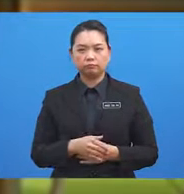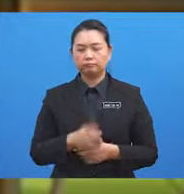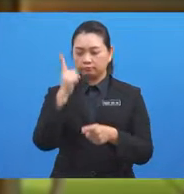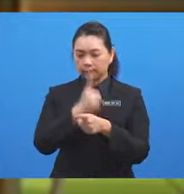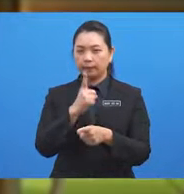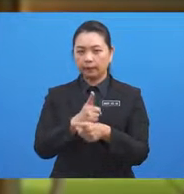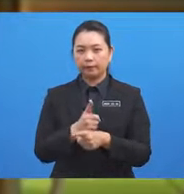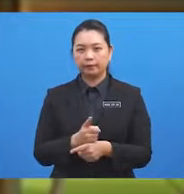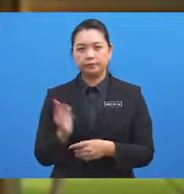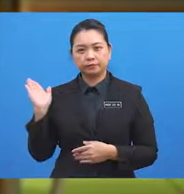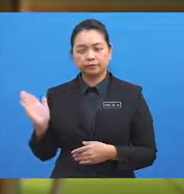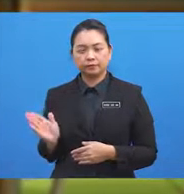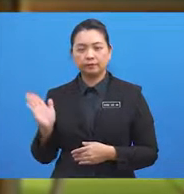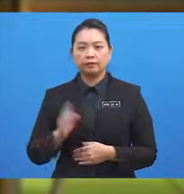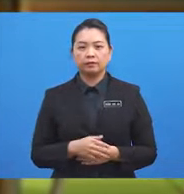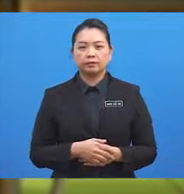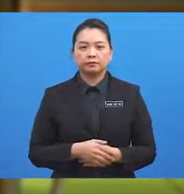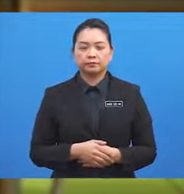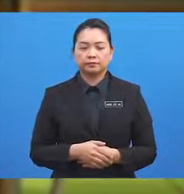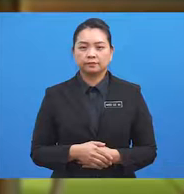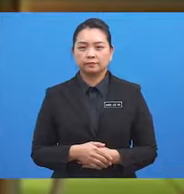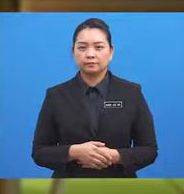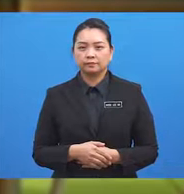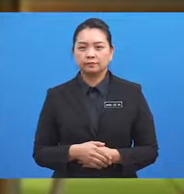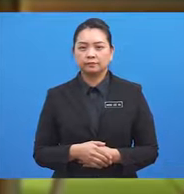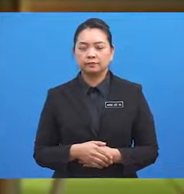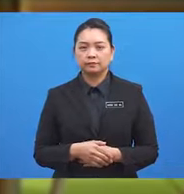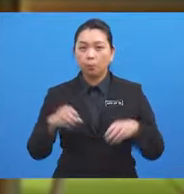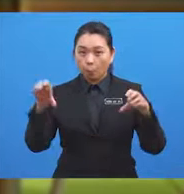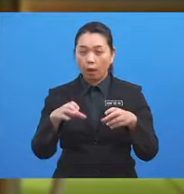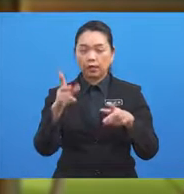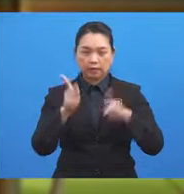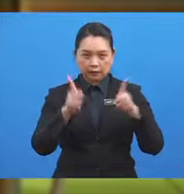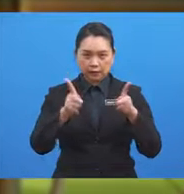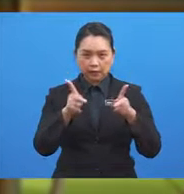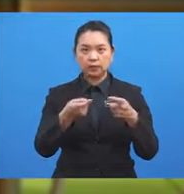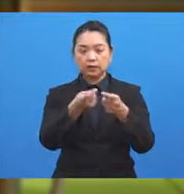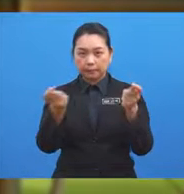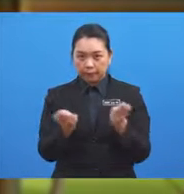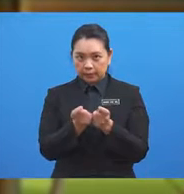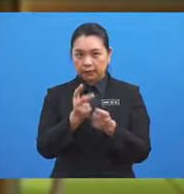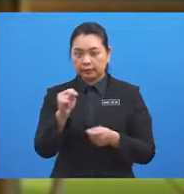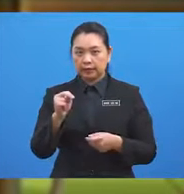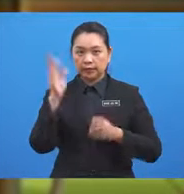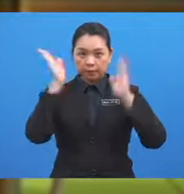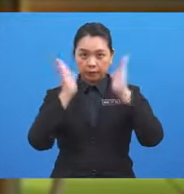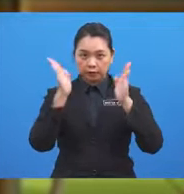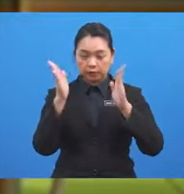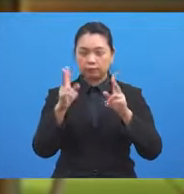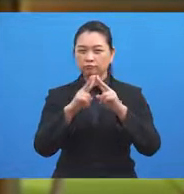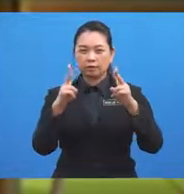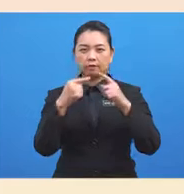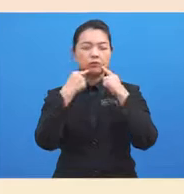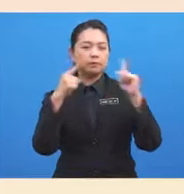Tepat sekali! Antara nama dua syarikat pembuat kereta tempatan di negara kita yang amat